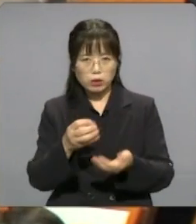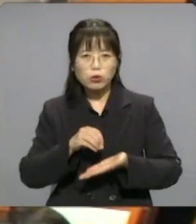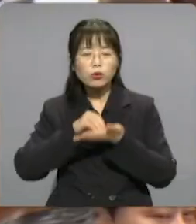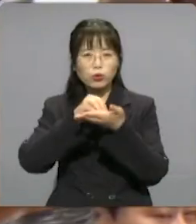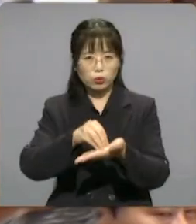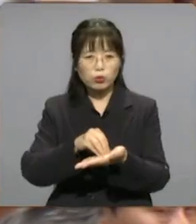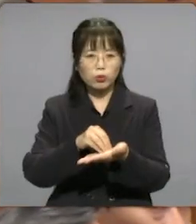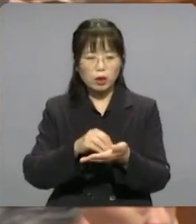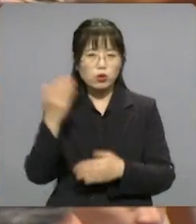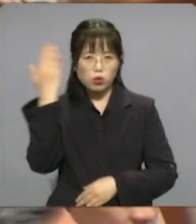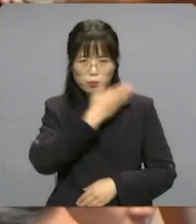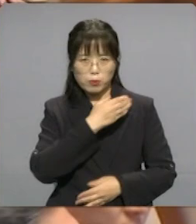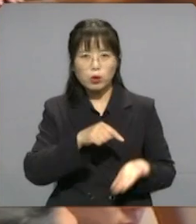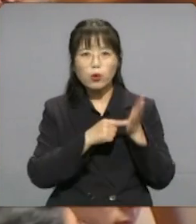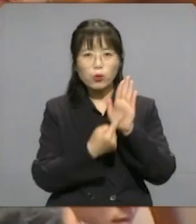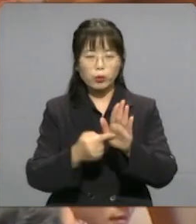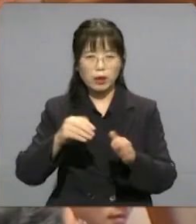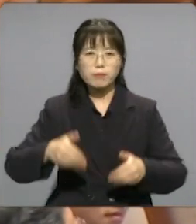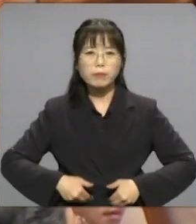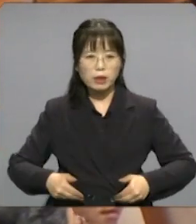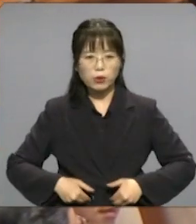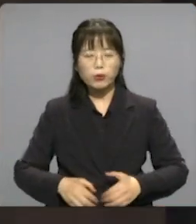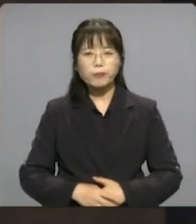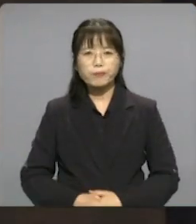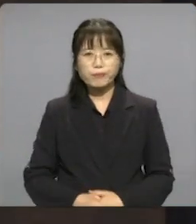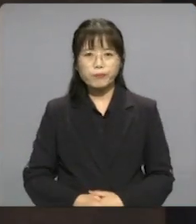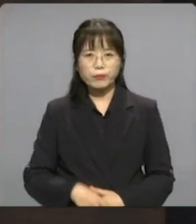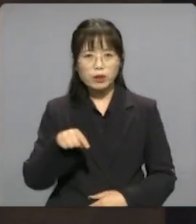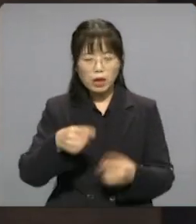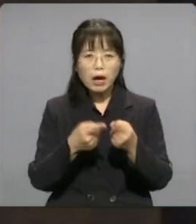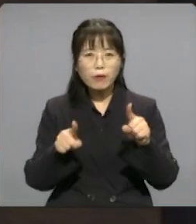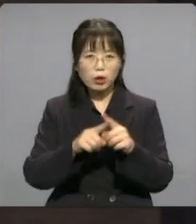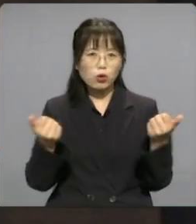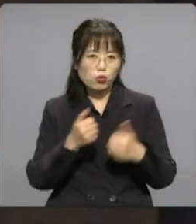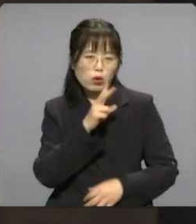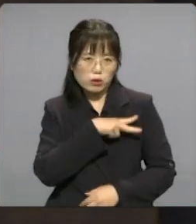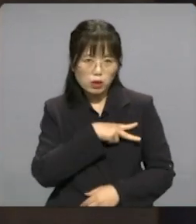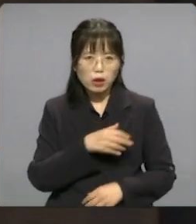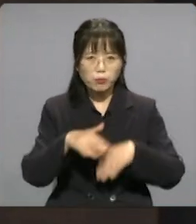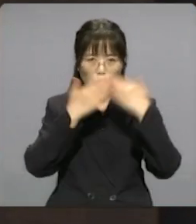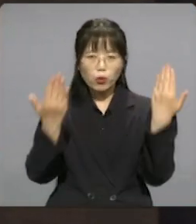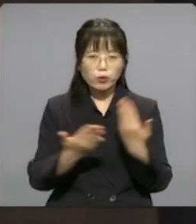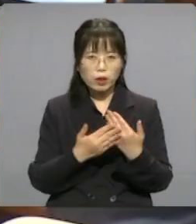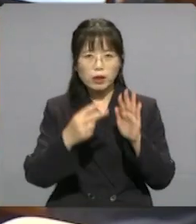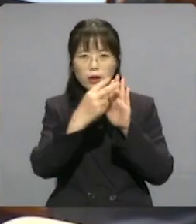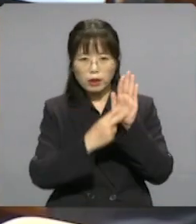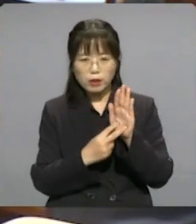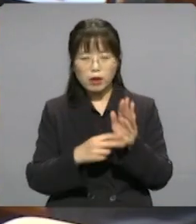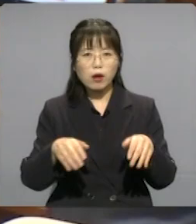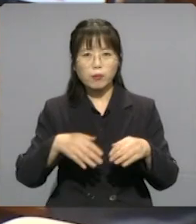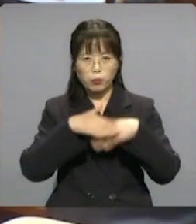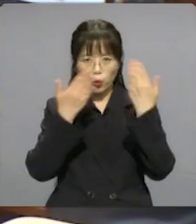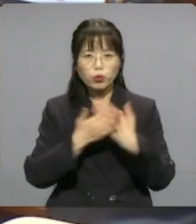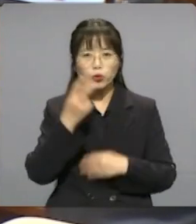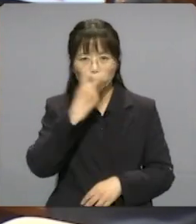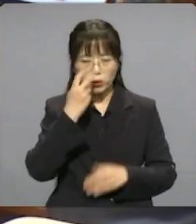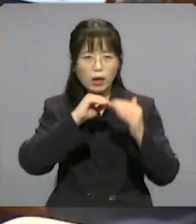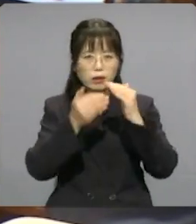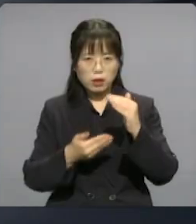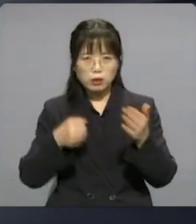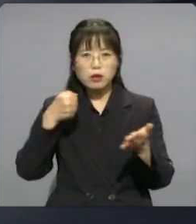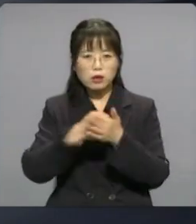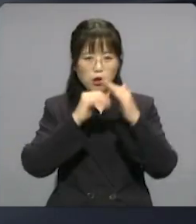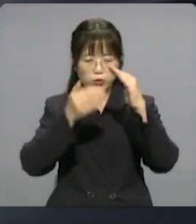등록해 투명하게 공개해야 합니다. 이와 함께 국회의원 전원의 가상자산을 전수조사하자는 내용의